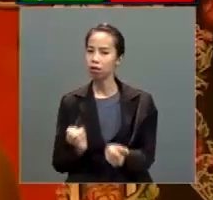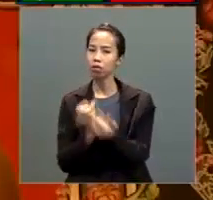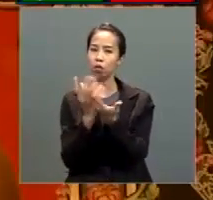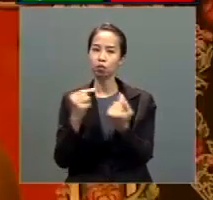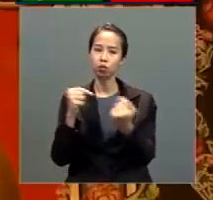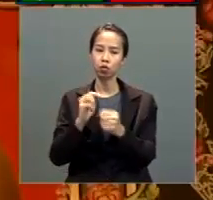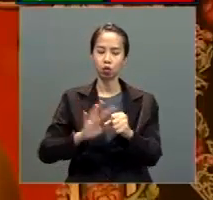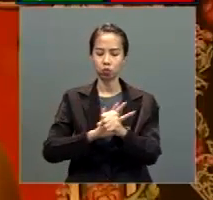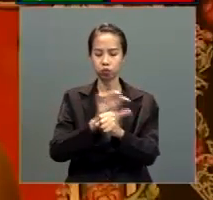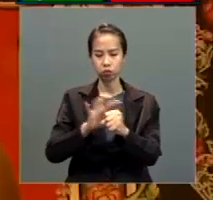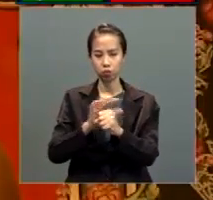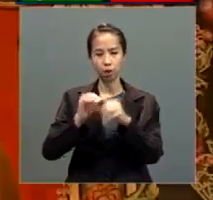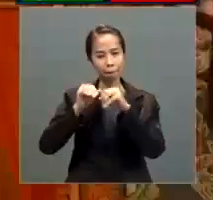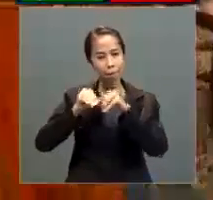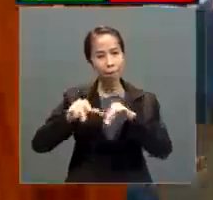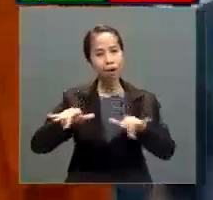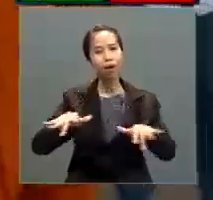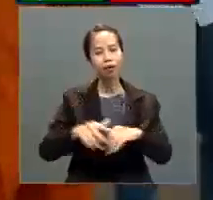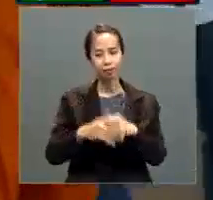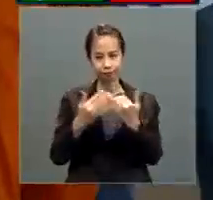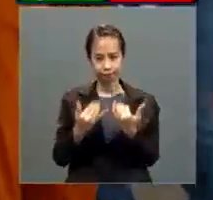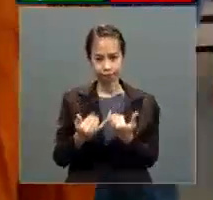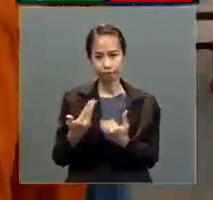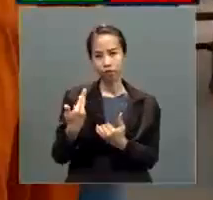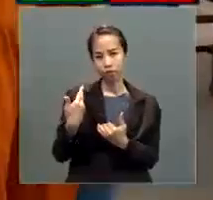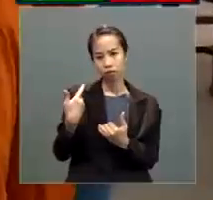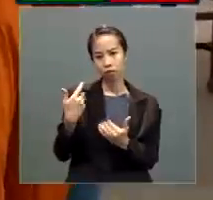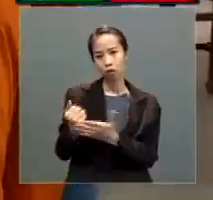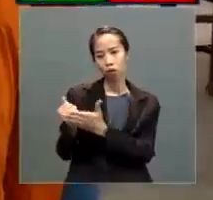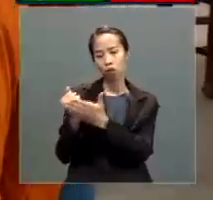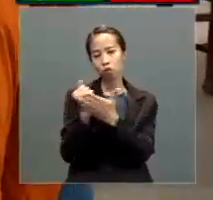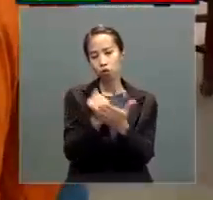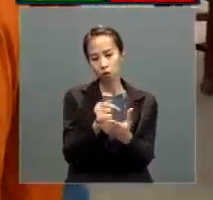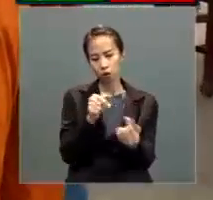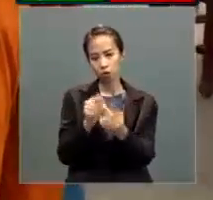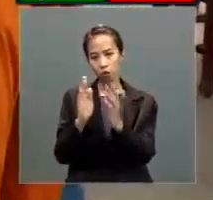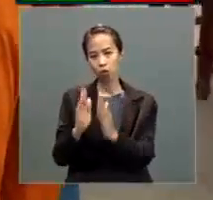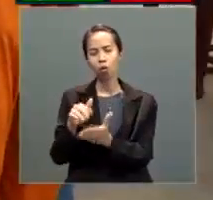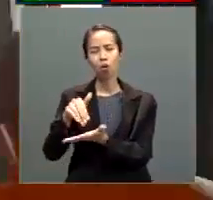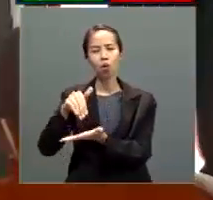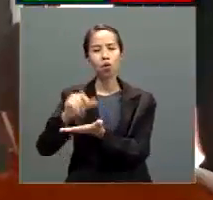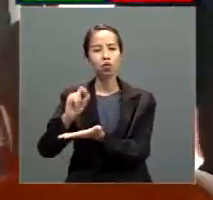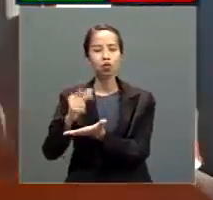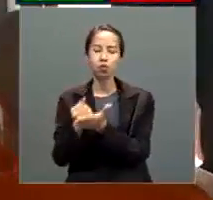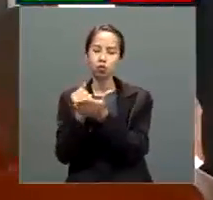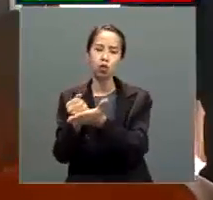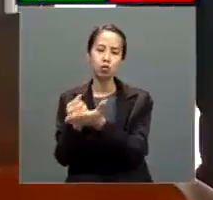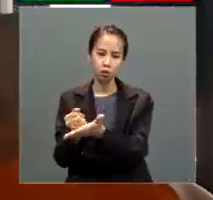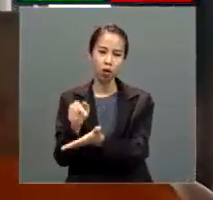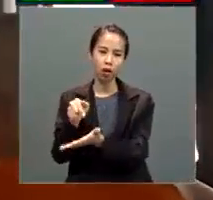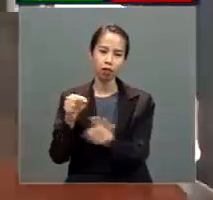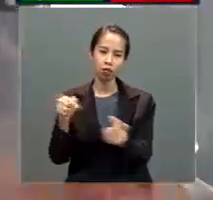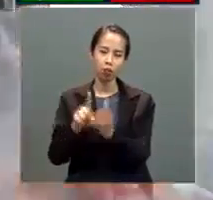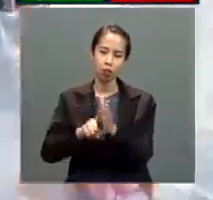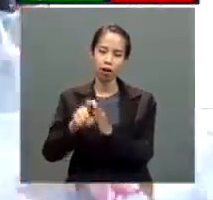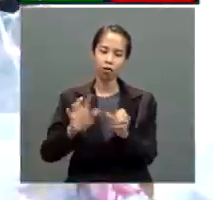แพร่ระบาดของไวรัสโควิด-19 รวมถึงดำเนินการศูนย์ช่วยเหลือผู้ได้รับผลกระทบจากการแพร่ระบาดของโรคติดเชื้อไวรัสโควิด